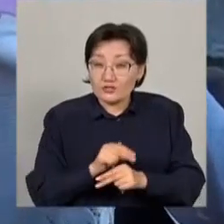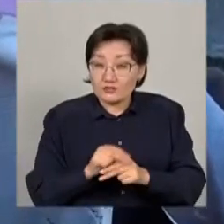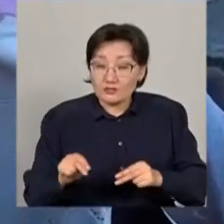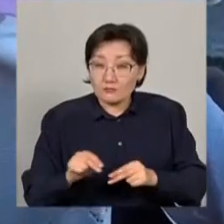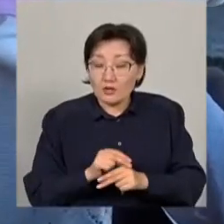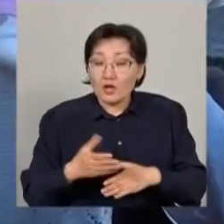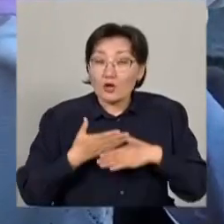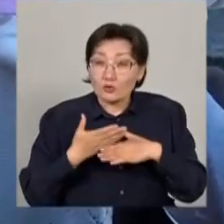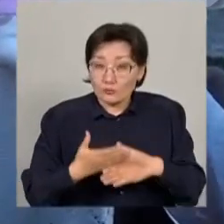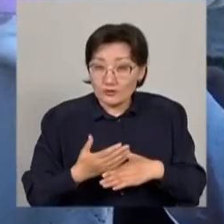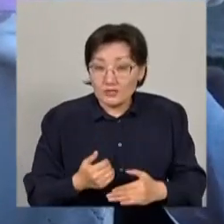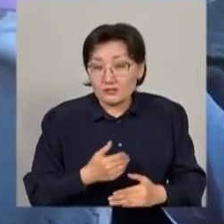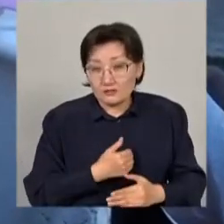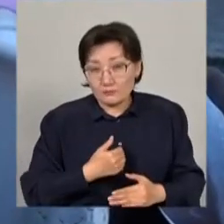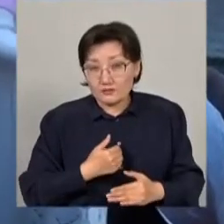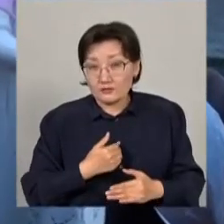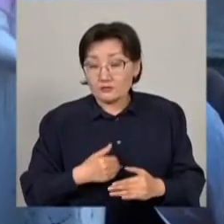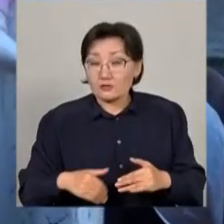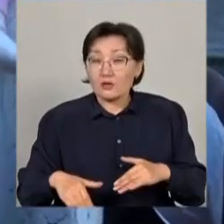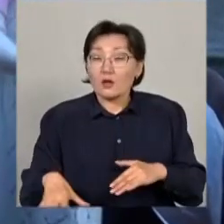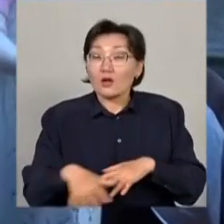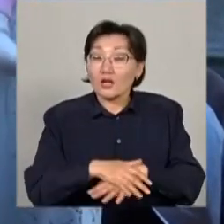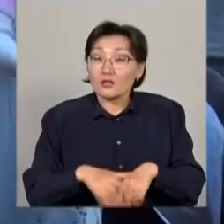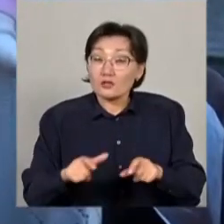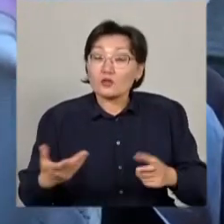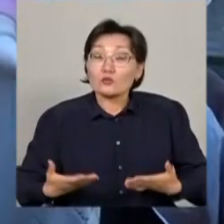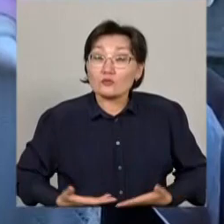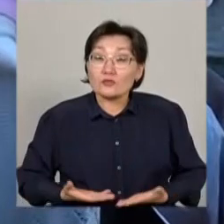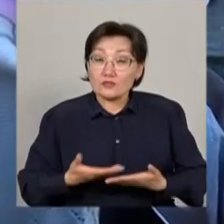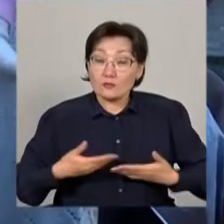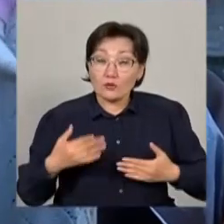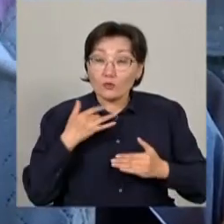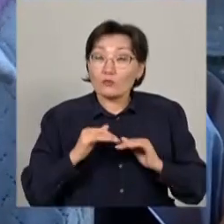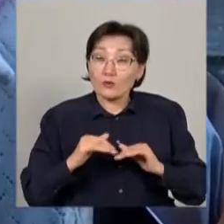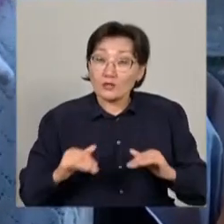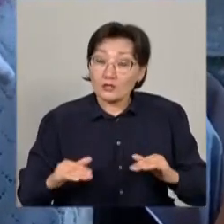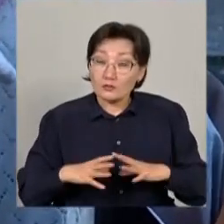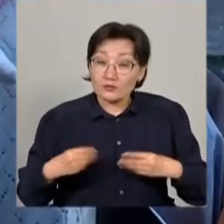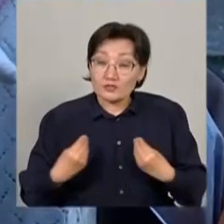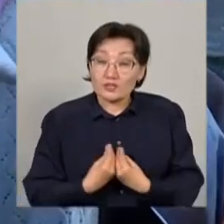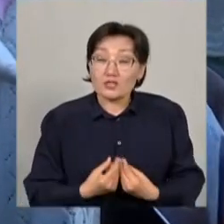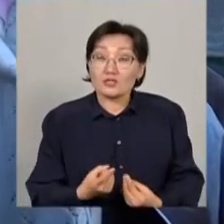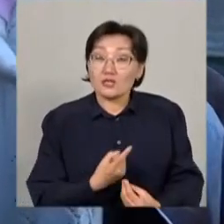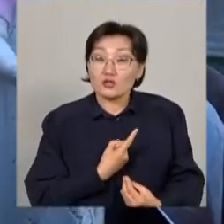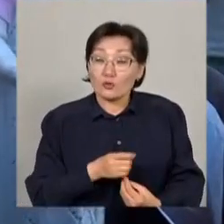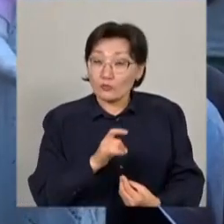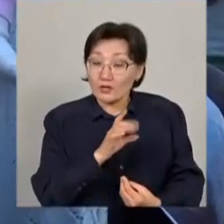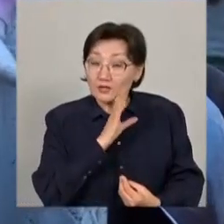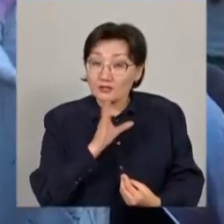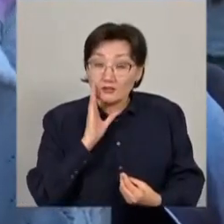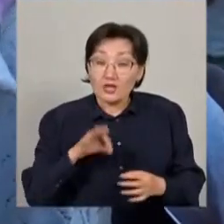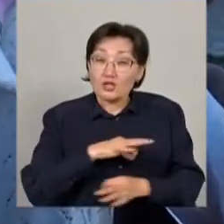қарасаңыз деген тілегіміз бар біздің. Көпшілік отырамыз. Көп балалы, жесірлер, жетімдер